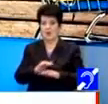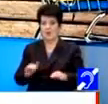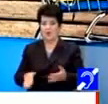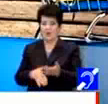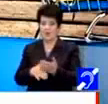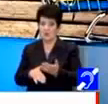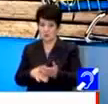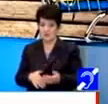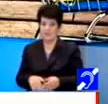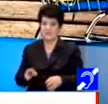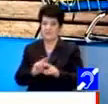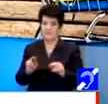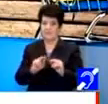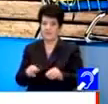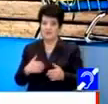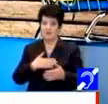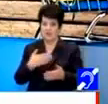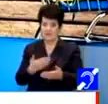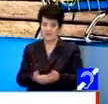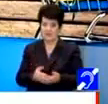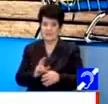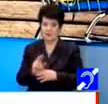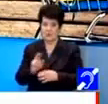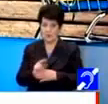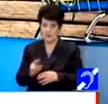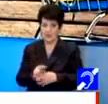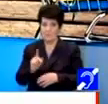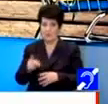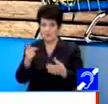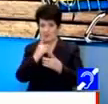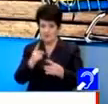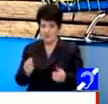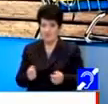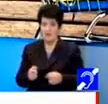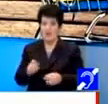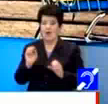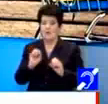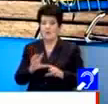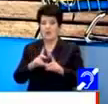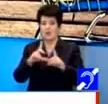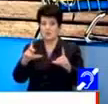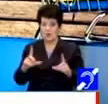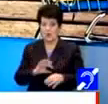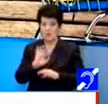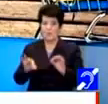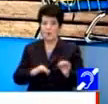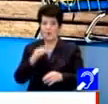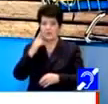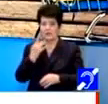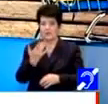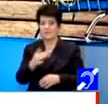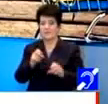ajutor la teme, meditații și alte activități educative. Totul pentru prevenirea și reducerea abandonului școlar. Proiectul a fost gândit de